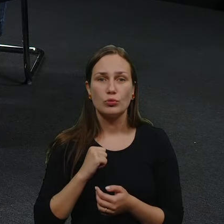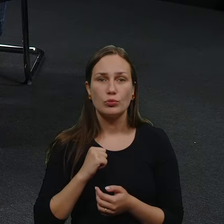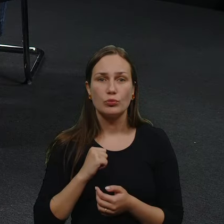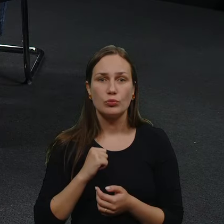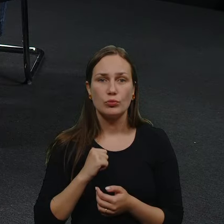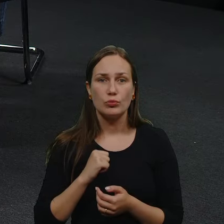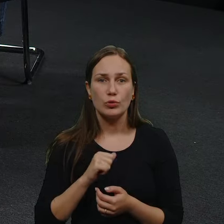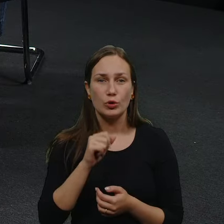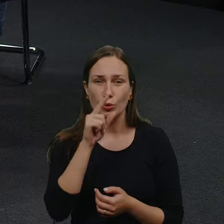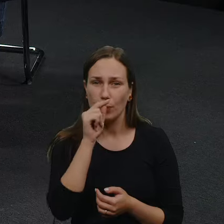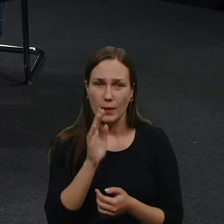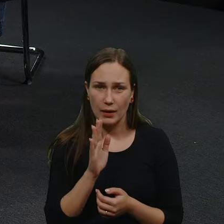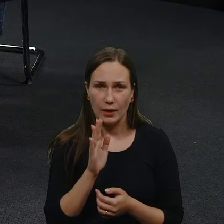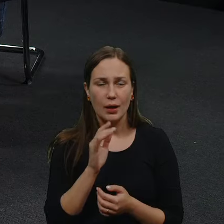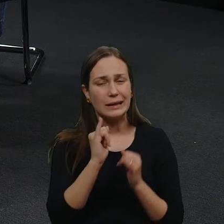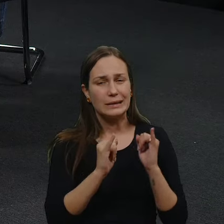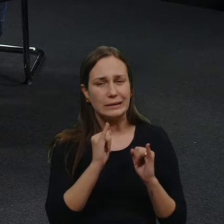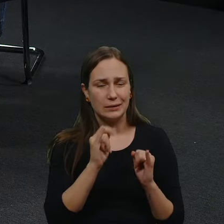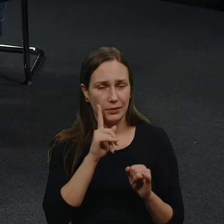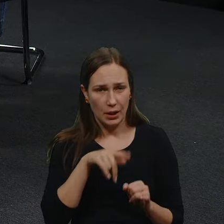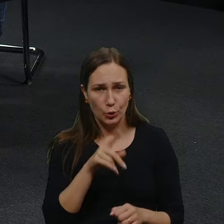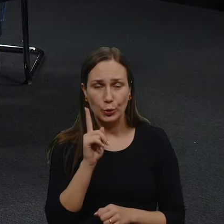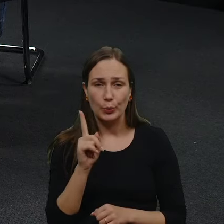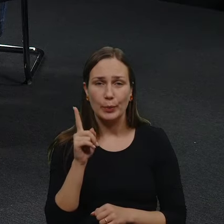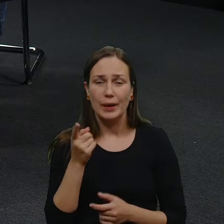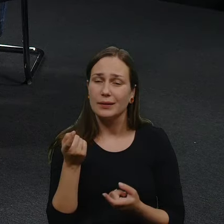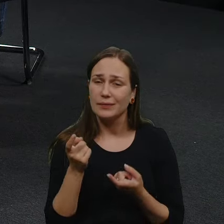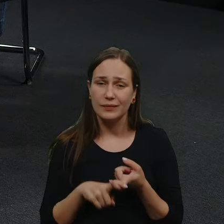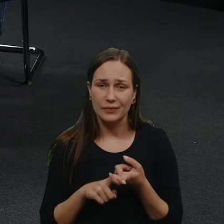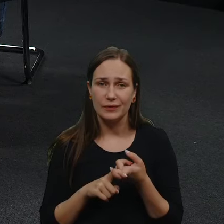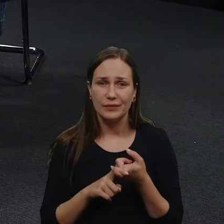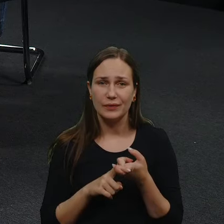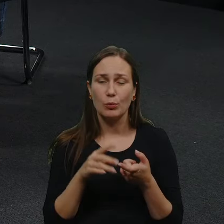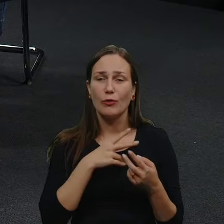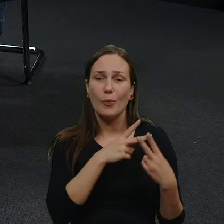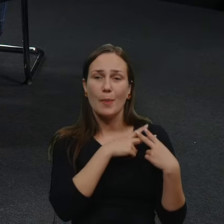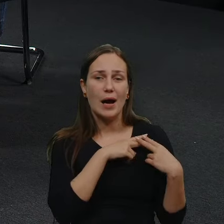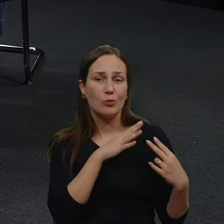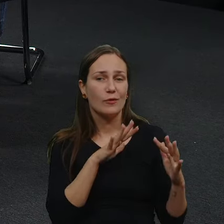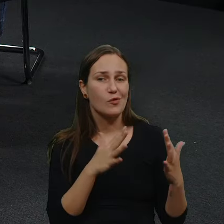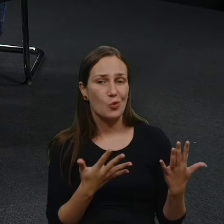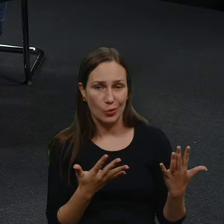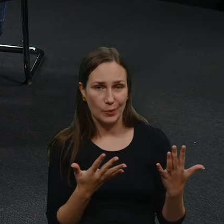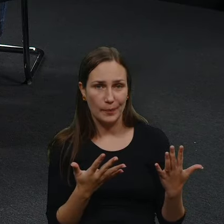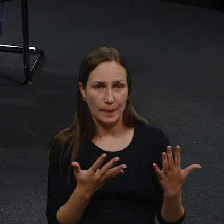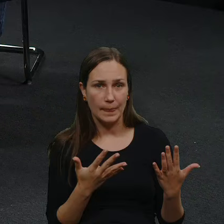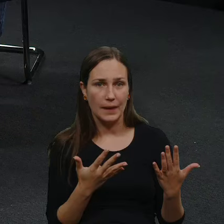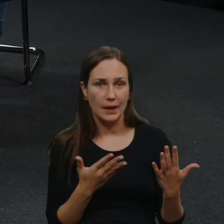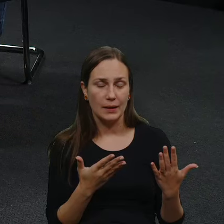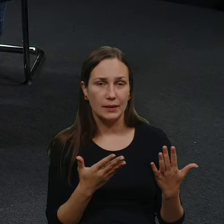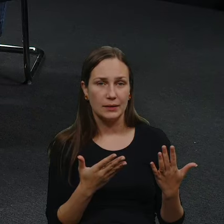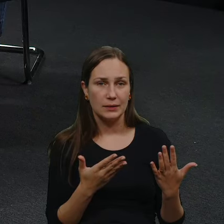nepažįstu, tikrai nenorėčiau negiamai kalbėti, bet žiūriu pagal tai, kokiuose buvo pareigose. Reiškia, kiek metų